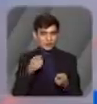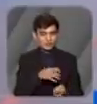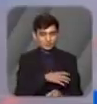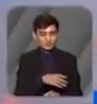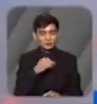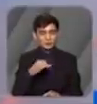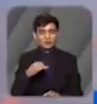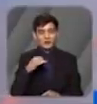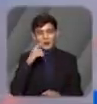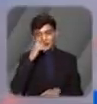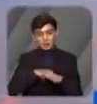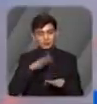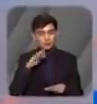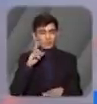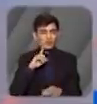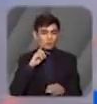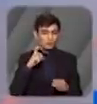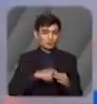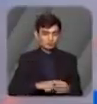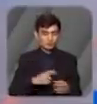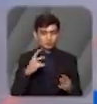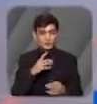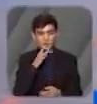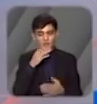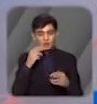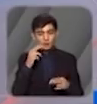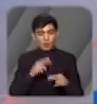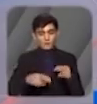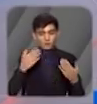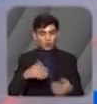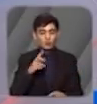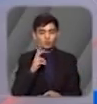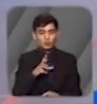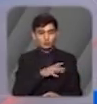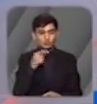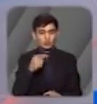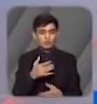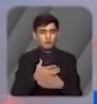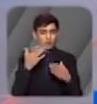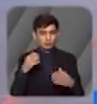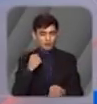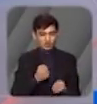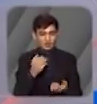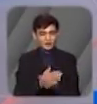Үкімет басындағылар болса, уақытша тіркеудің күні бітсе де, уақытша тіркелмеген мыңдаған